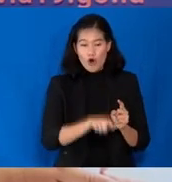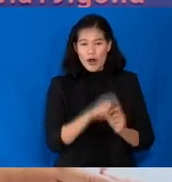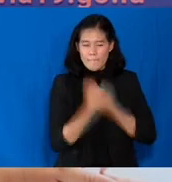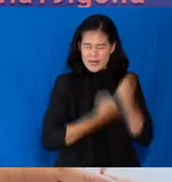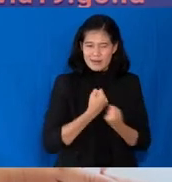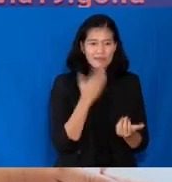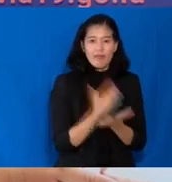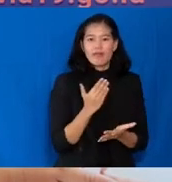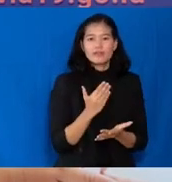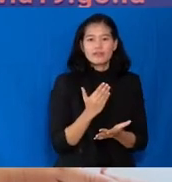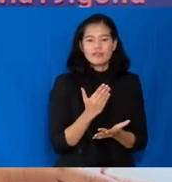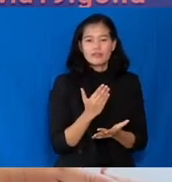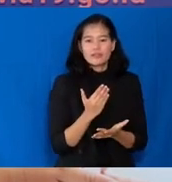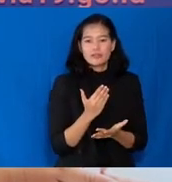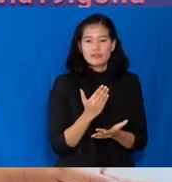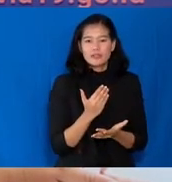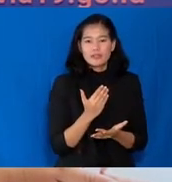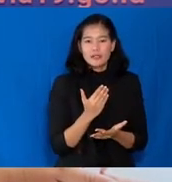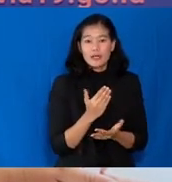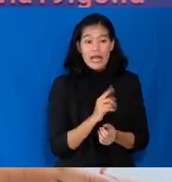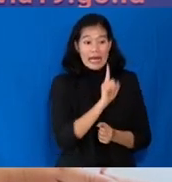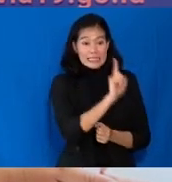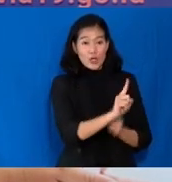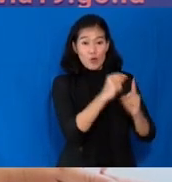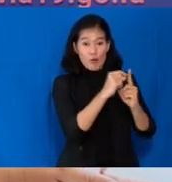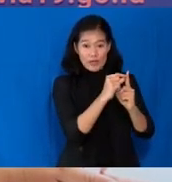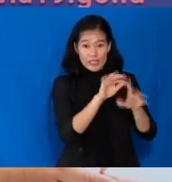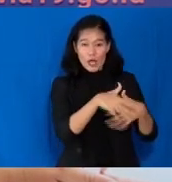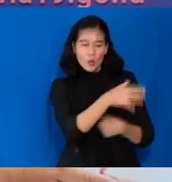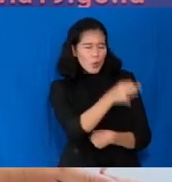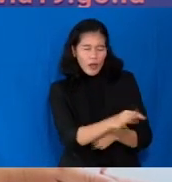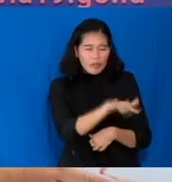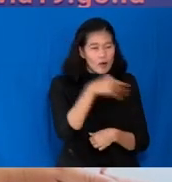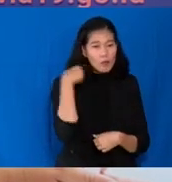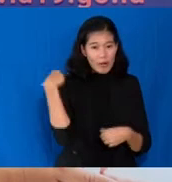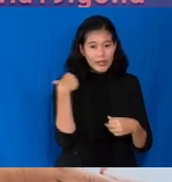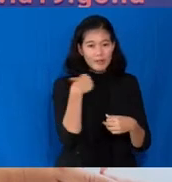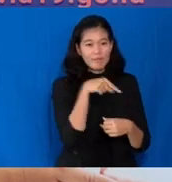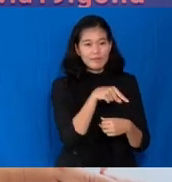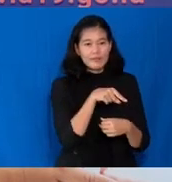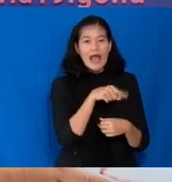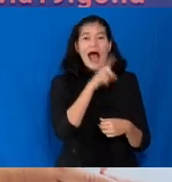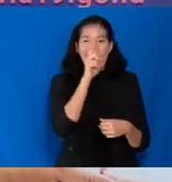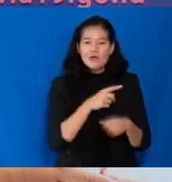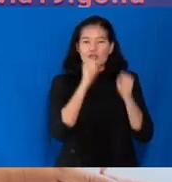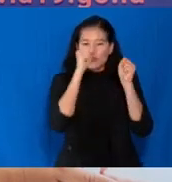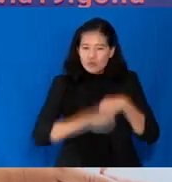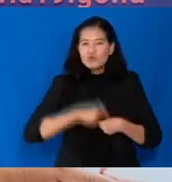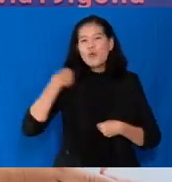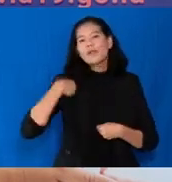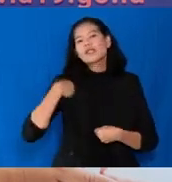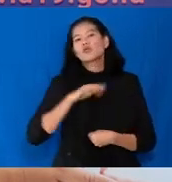dan barang untuk satu provinsi atau kabupaten kota tertentu dengan persetujuan menteri yang